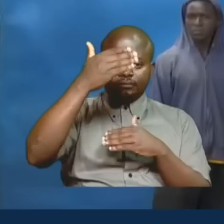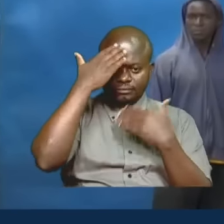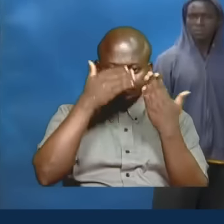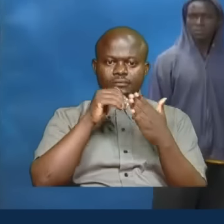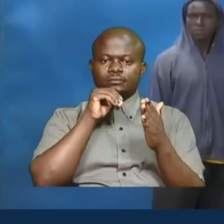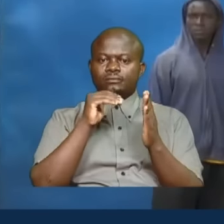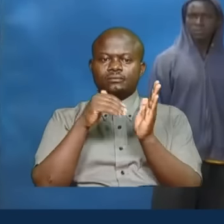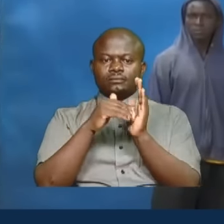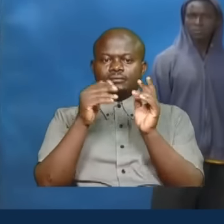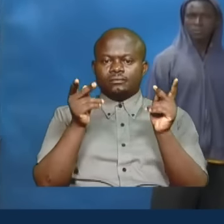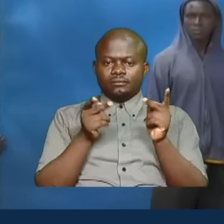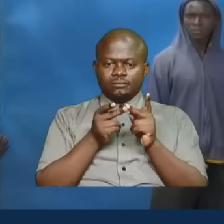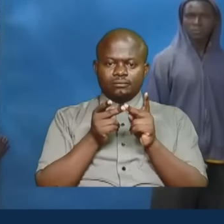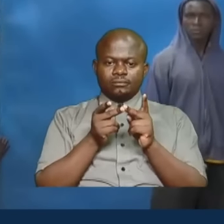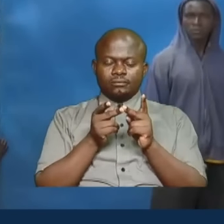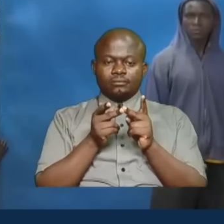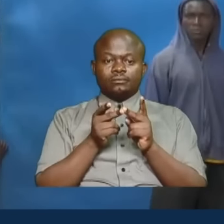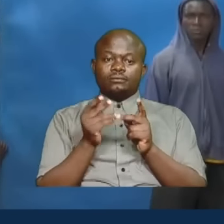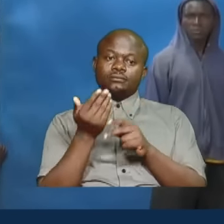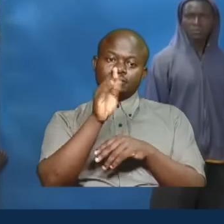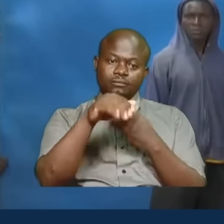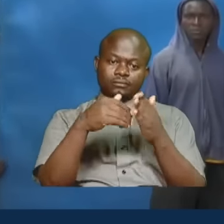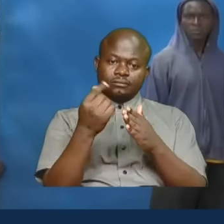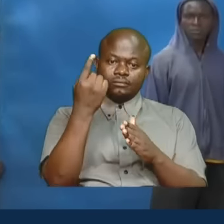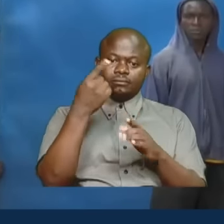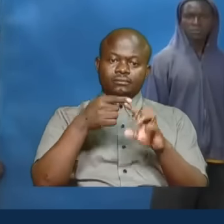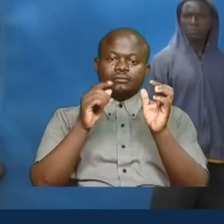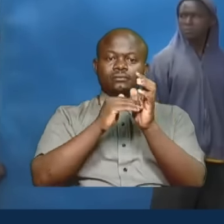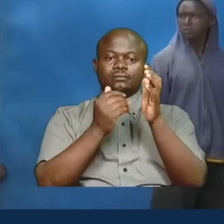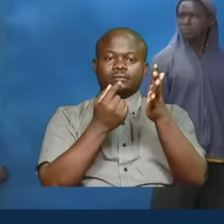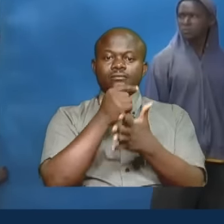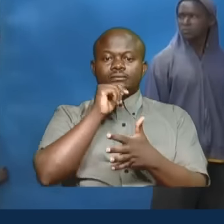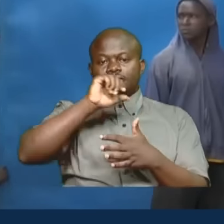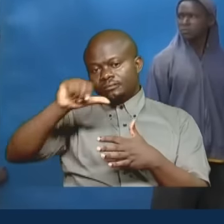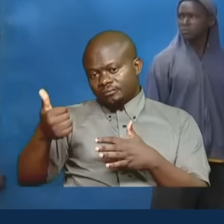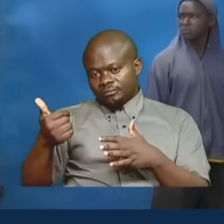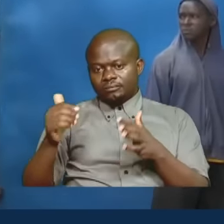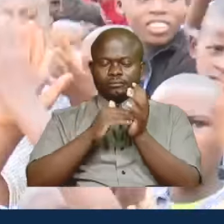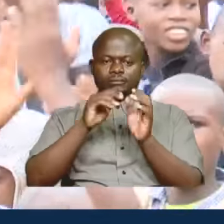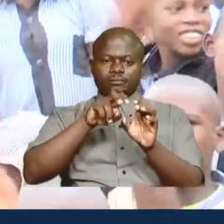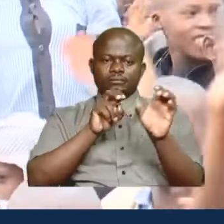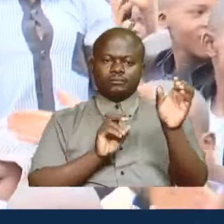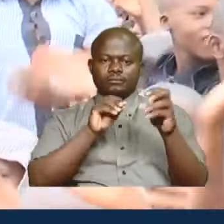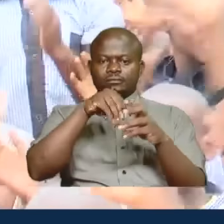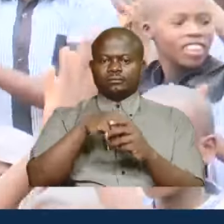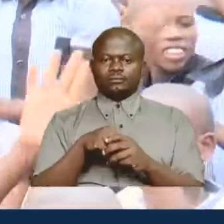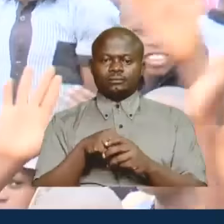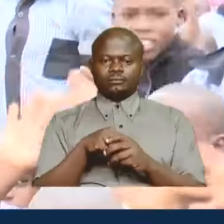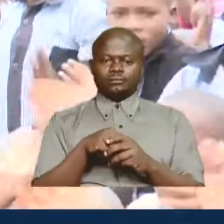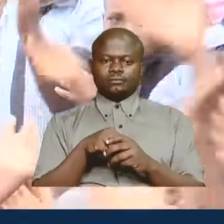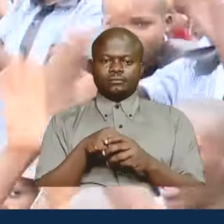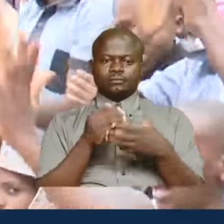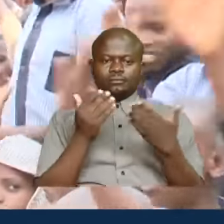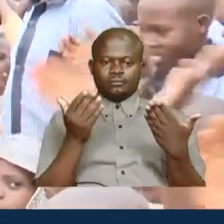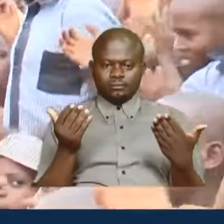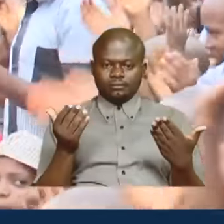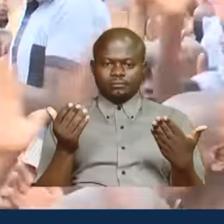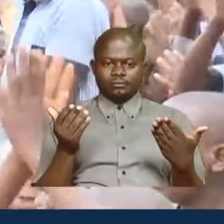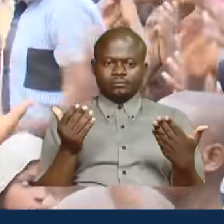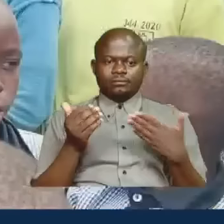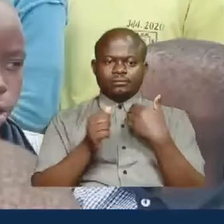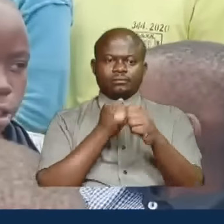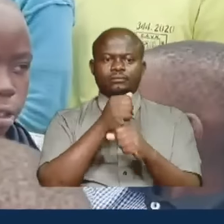uwongera kuvamo. Hari ukumugarura ni kimwe, ariko nanone no gutuma nta wundi wongera kuvamo nayo ni ikindi. Muri uyu mwaka wa